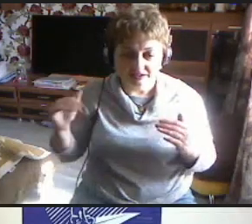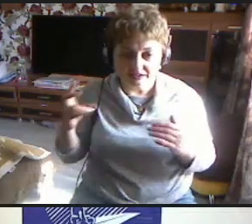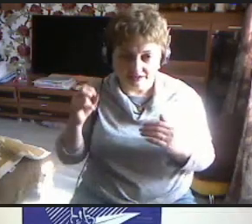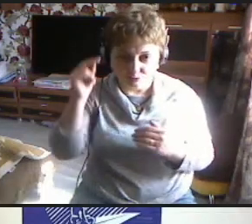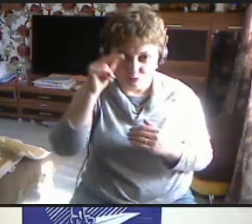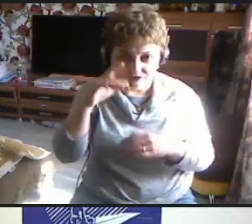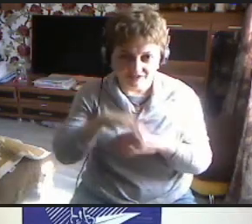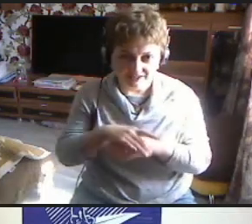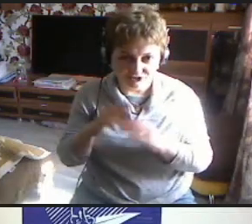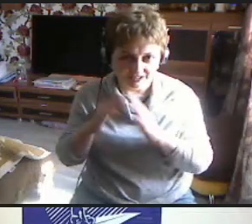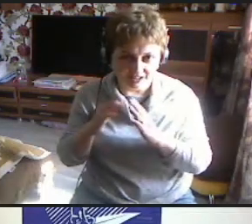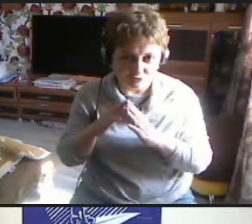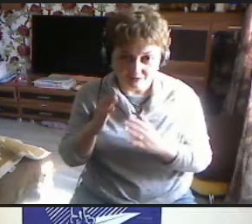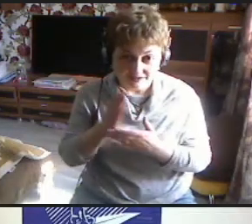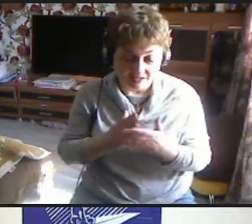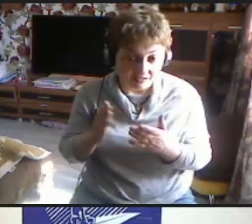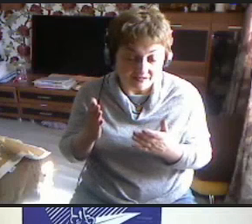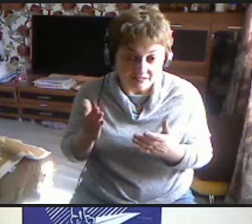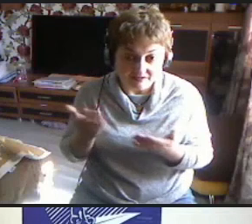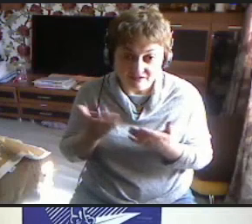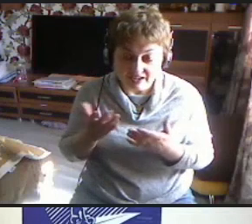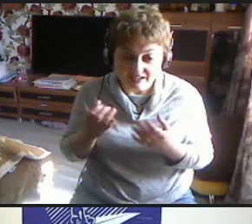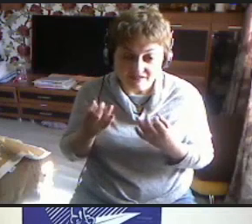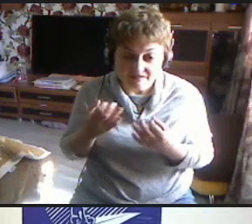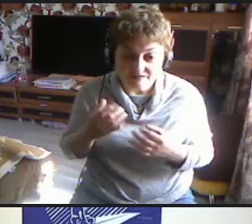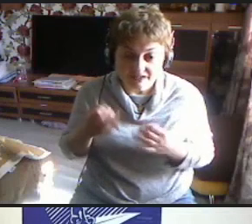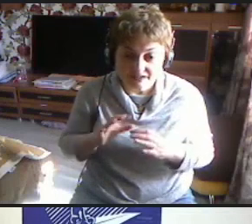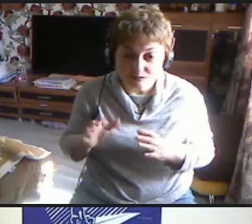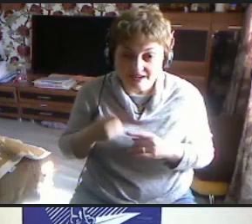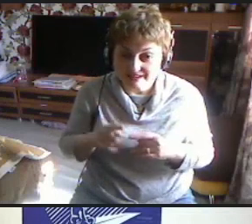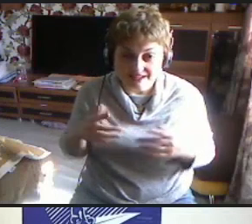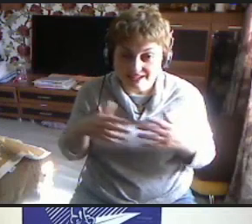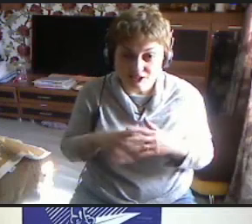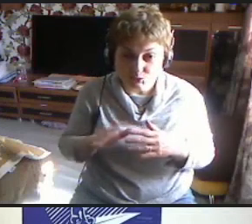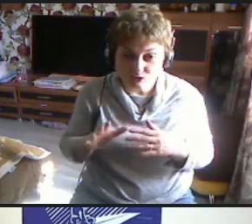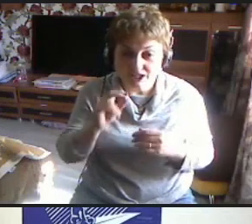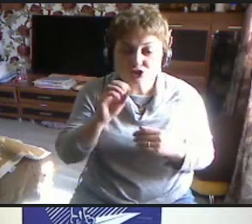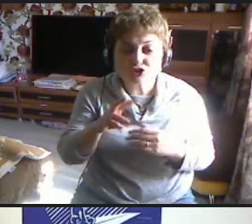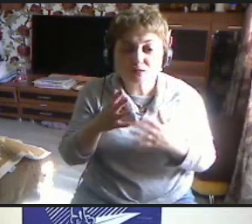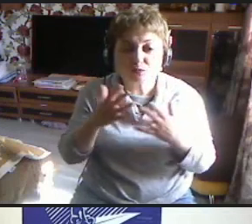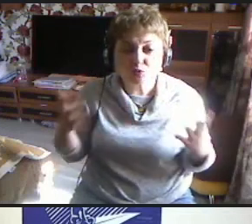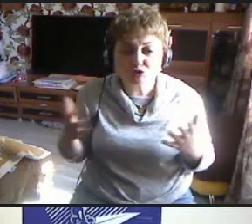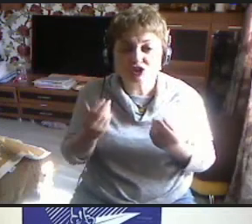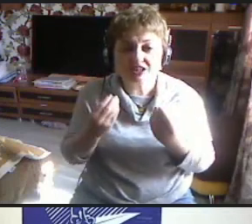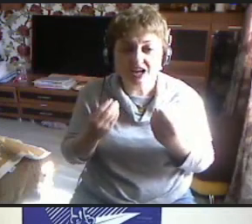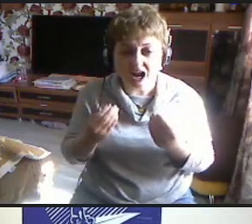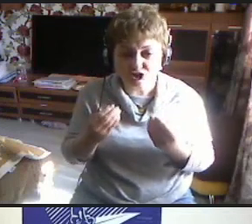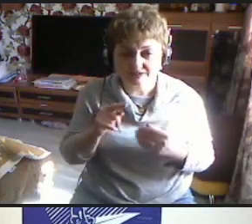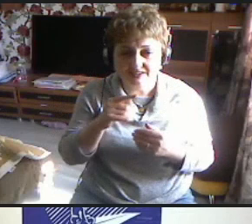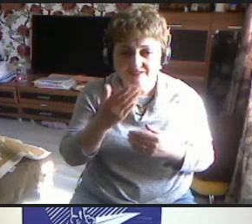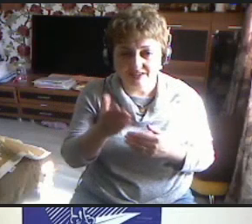это совершенно ни в какие ворота не лезет, это совершенно не инклюзия. Поэтому чем больше и качественнее вы будете